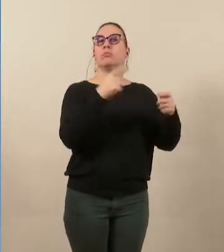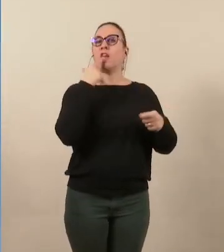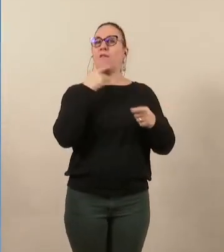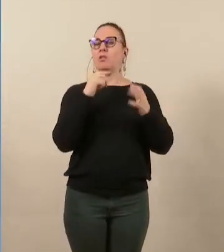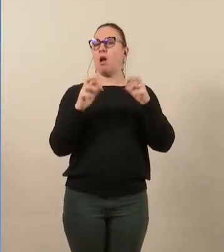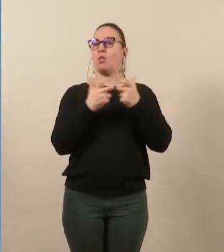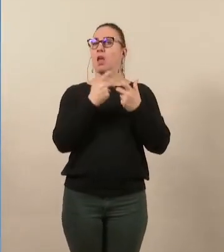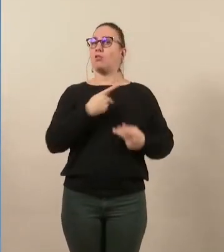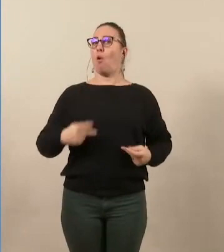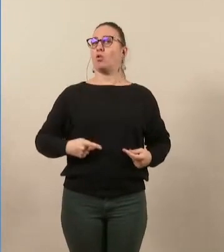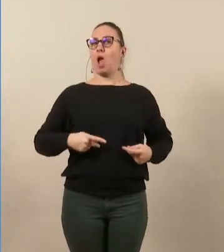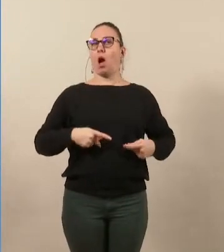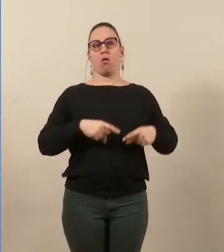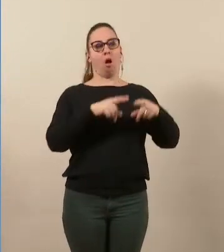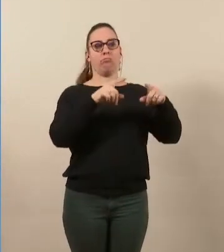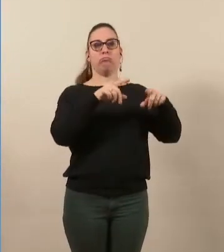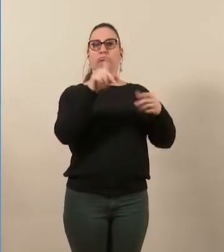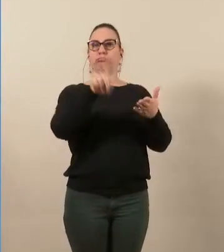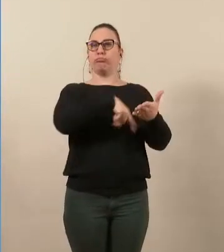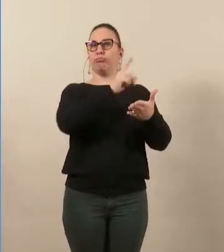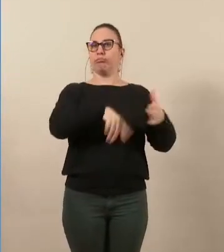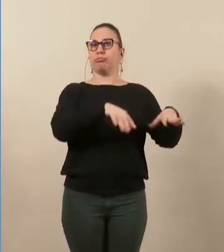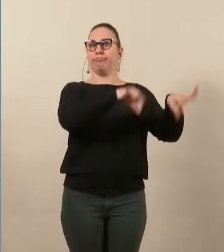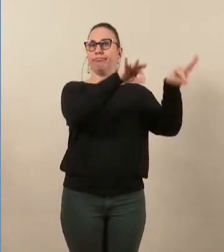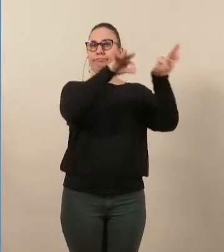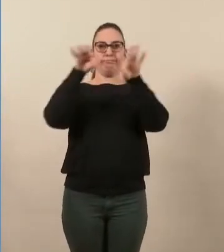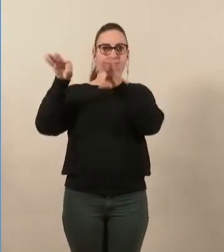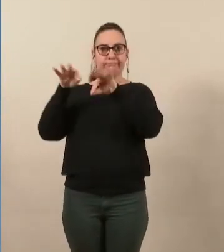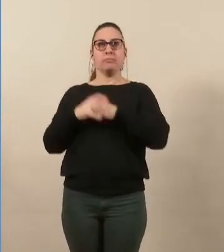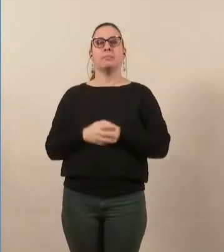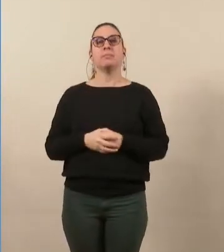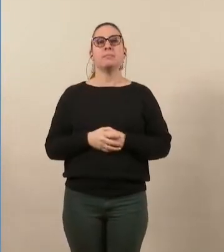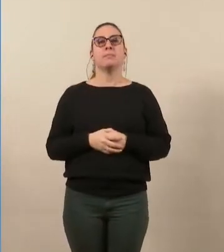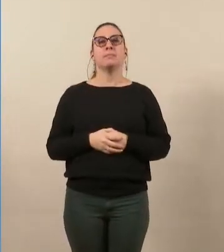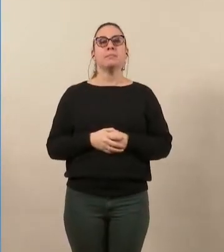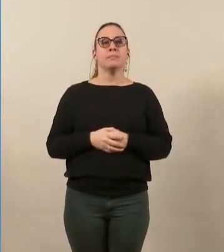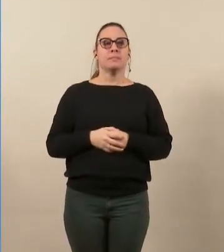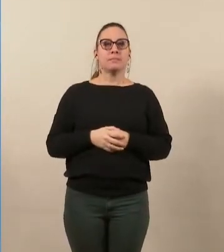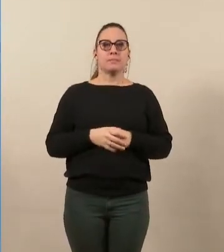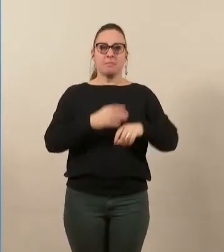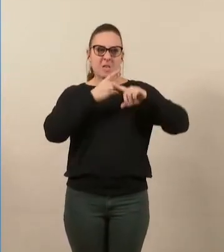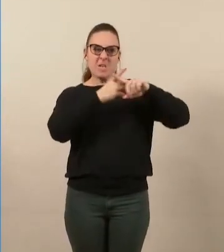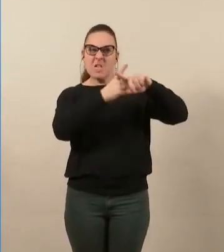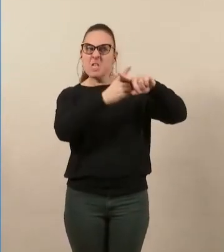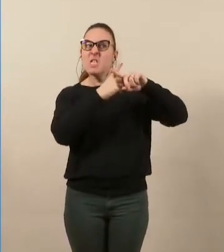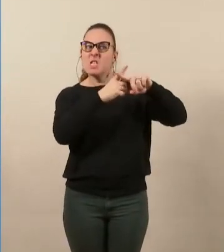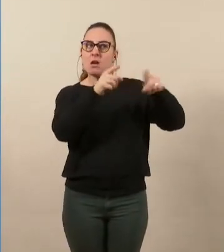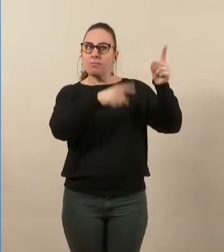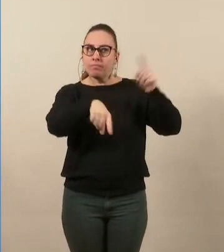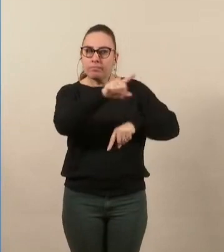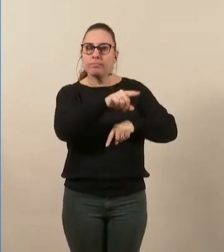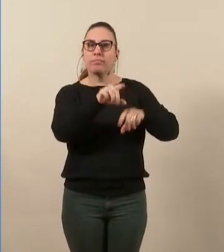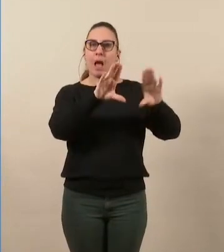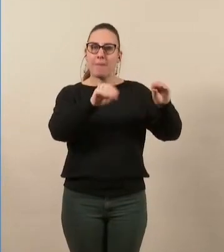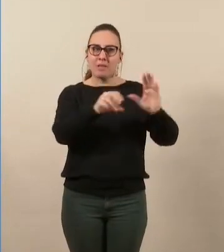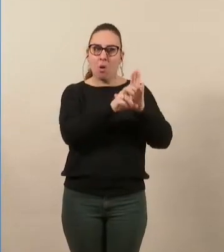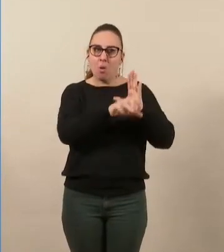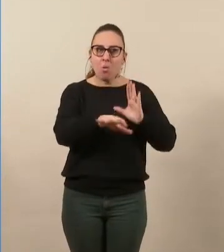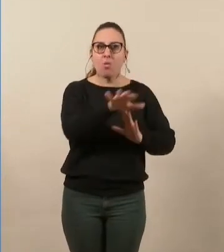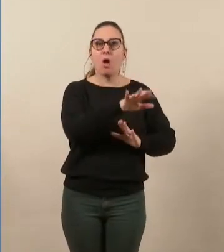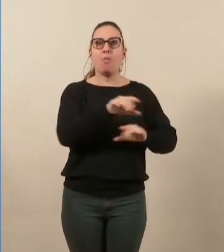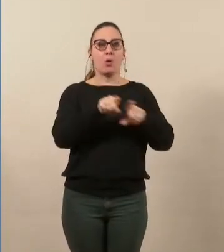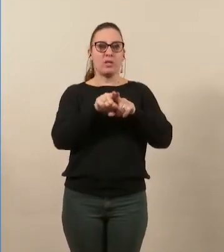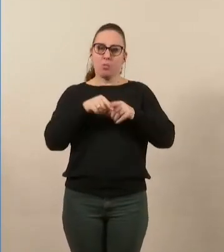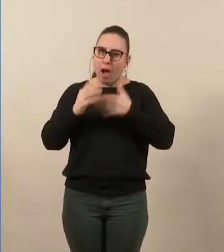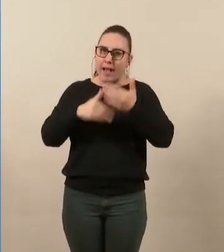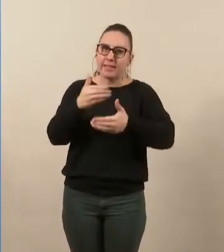foncières. Aussi, pour alléger le matraquage des contribuables et accélérer la rénovation énergétique, nous vous